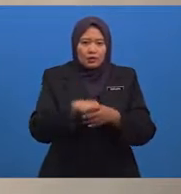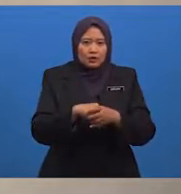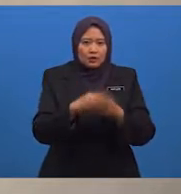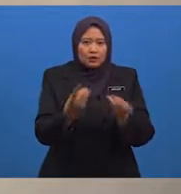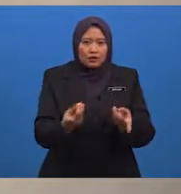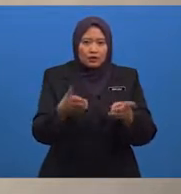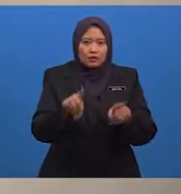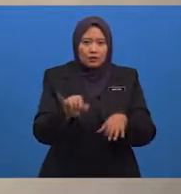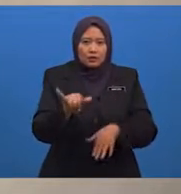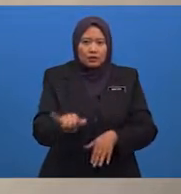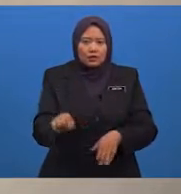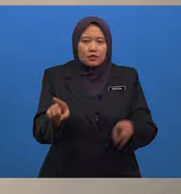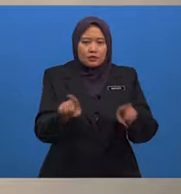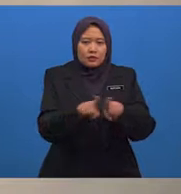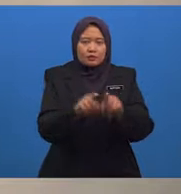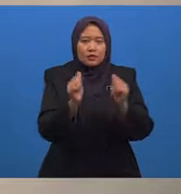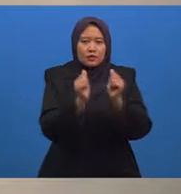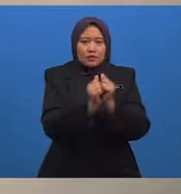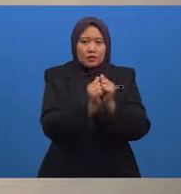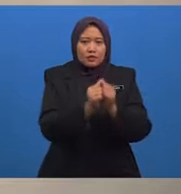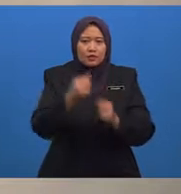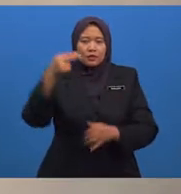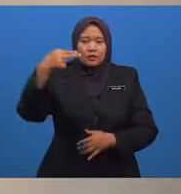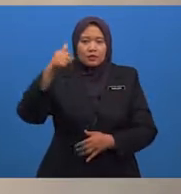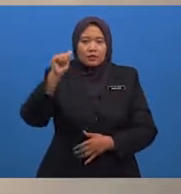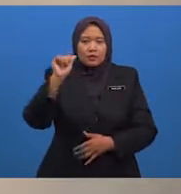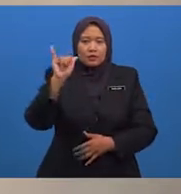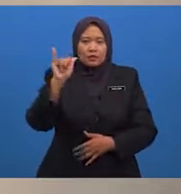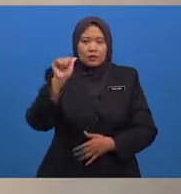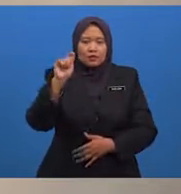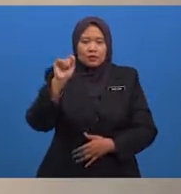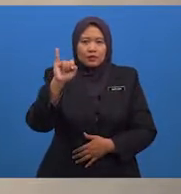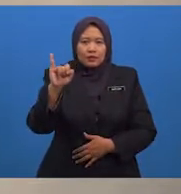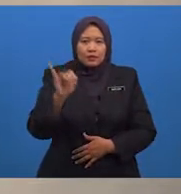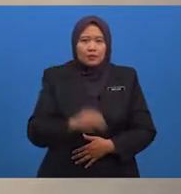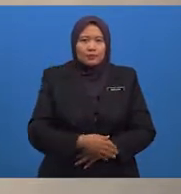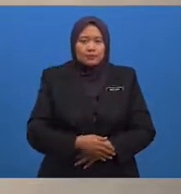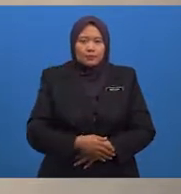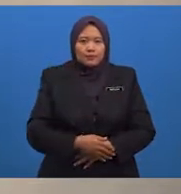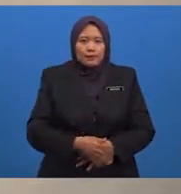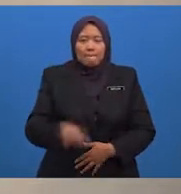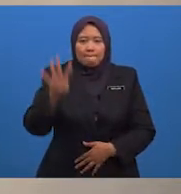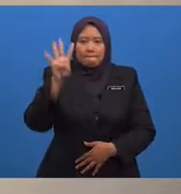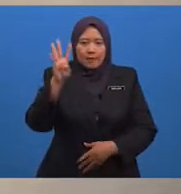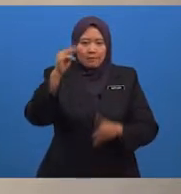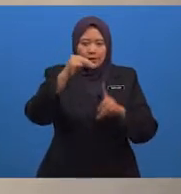situasi yang sama dengan Hayati? Soalan ini diberikan 4